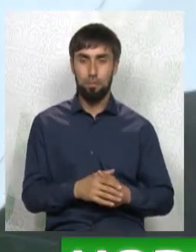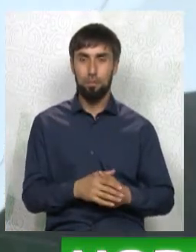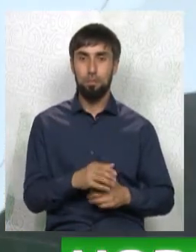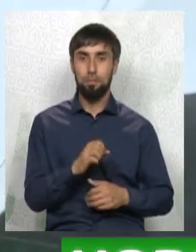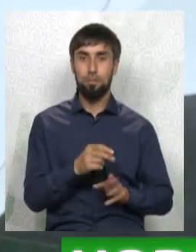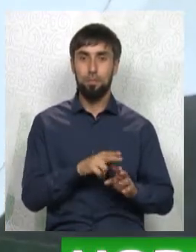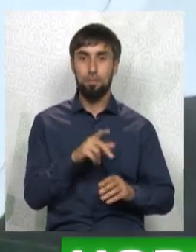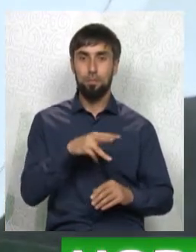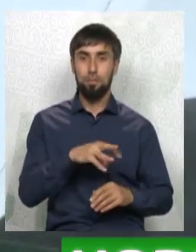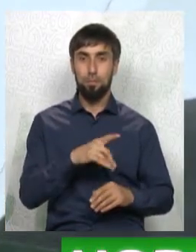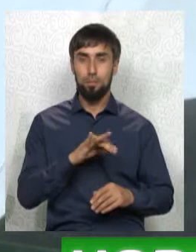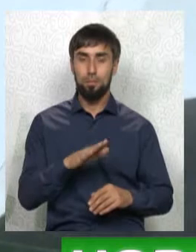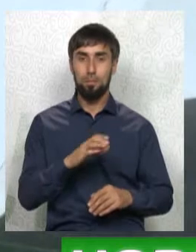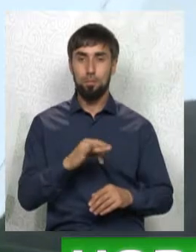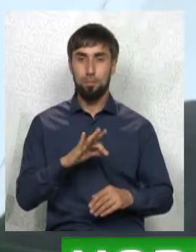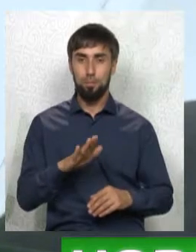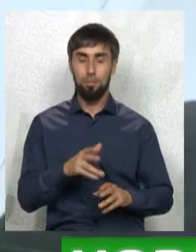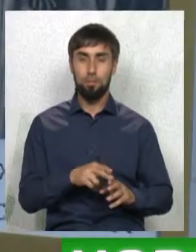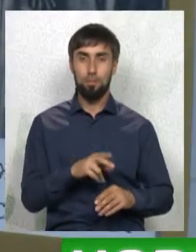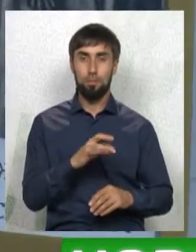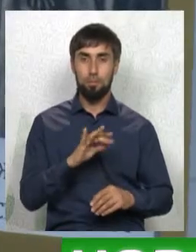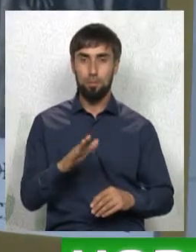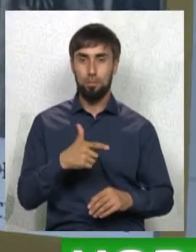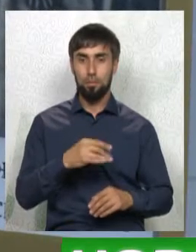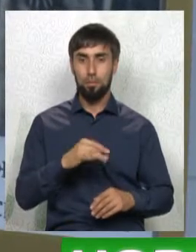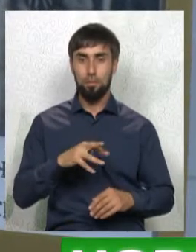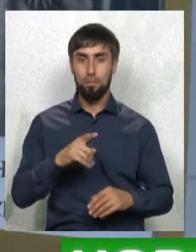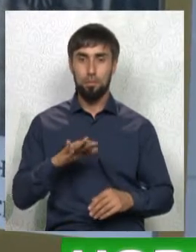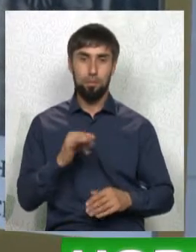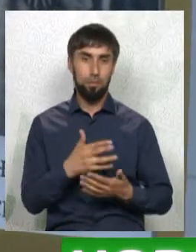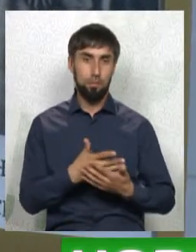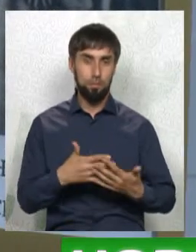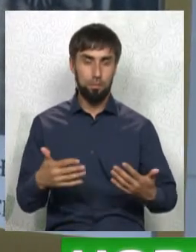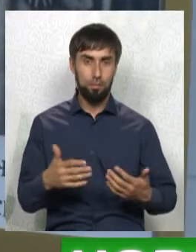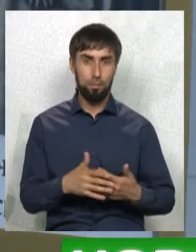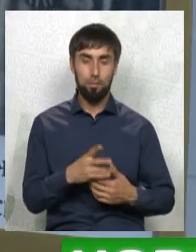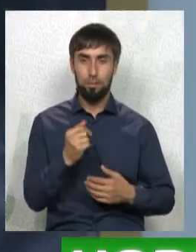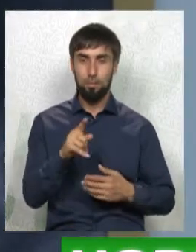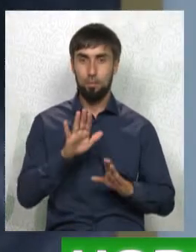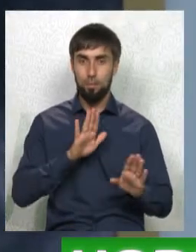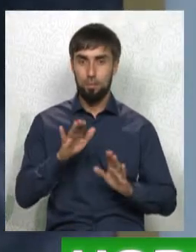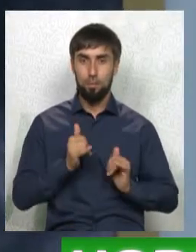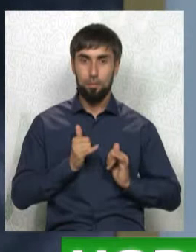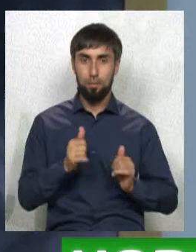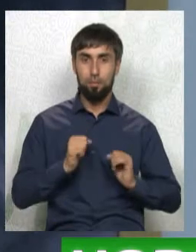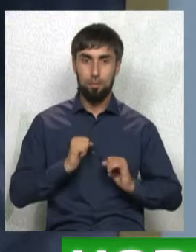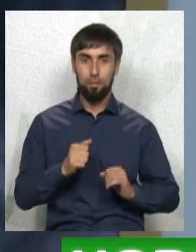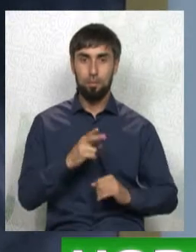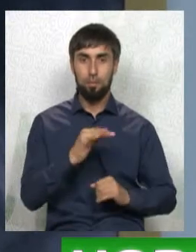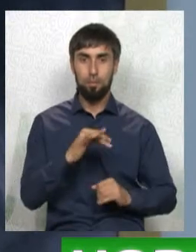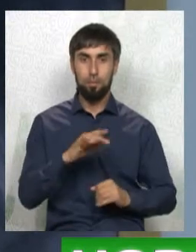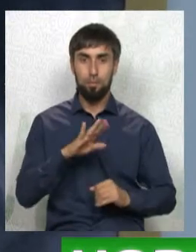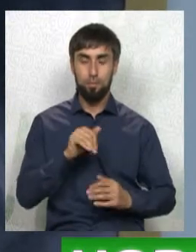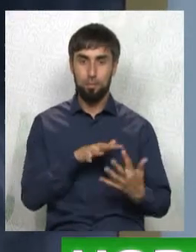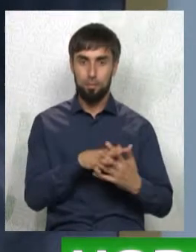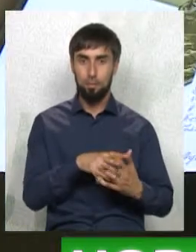Адильгерей Мальсагов, Ахмед Султыгов, Султан Беков, Гелани Мальсагов и многие другие. На стенде, посвященном героям Курской битвы, в